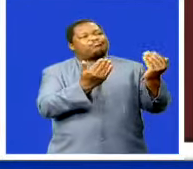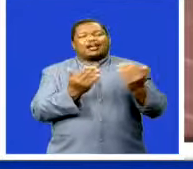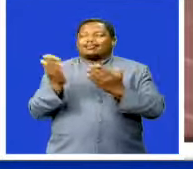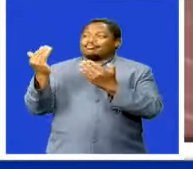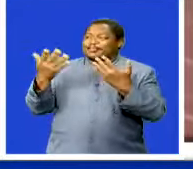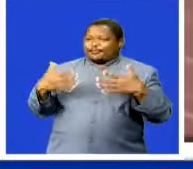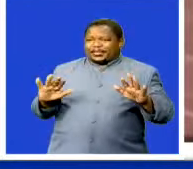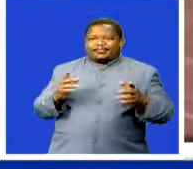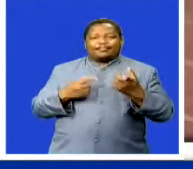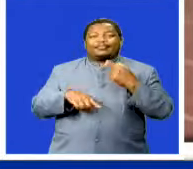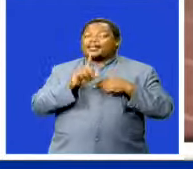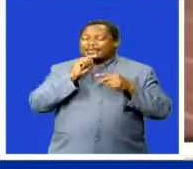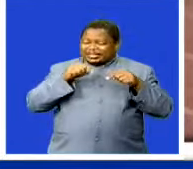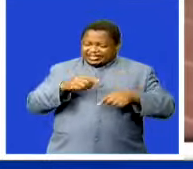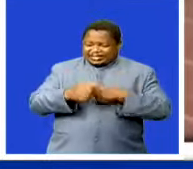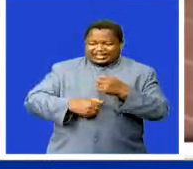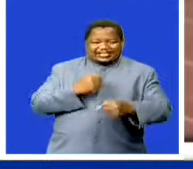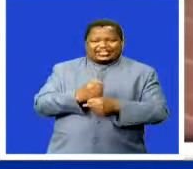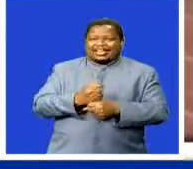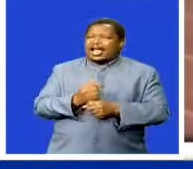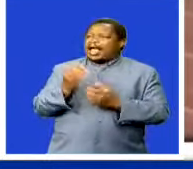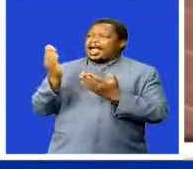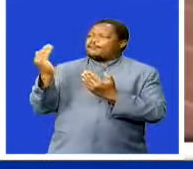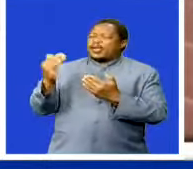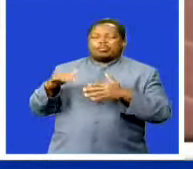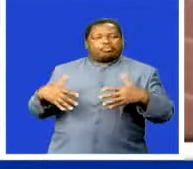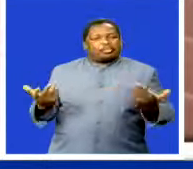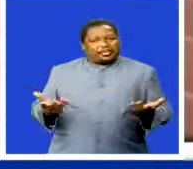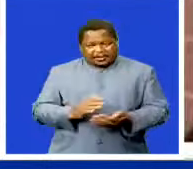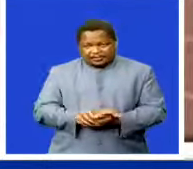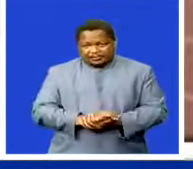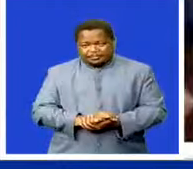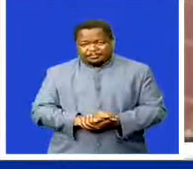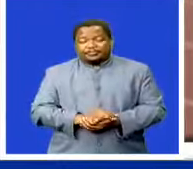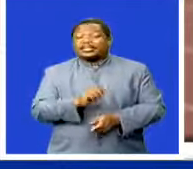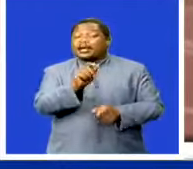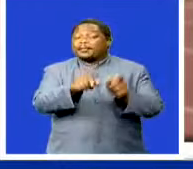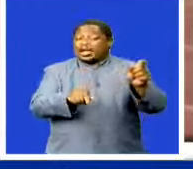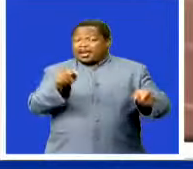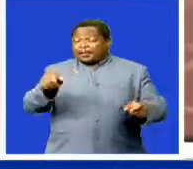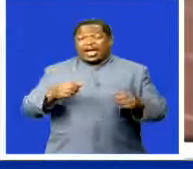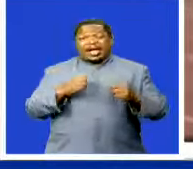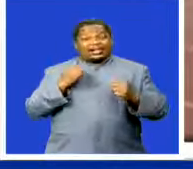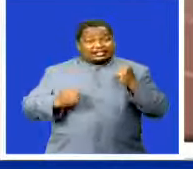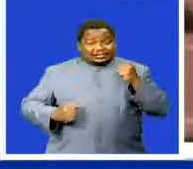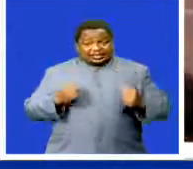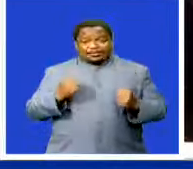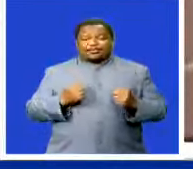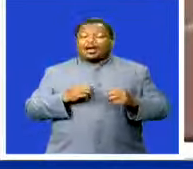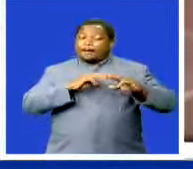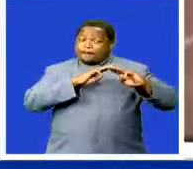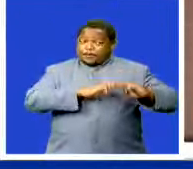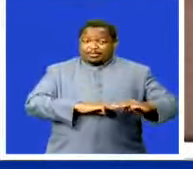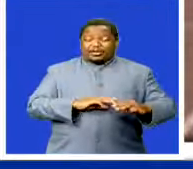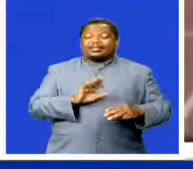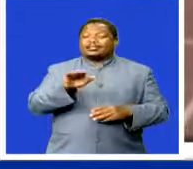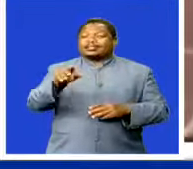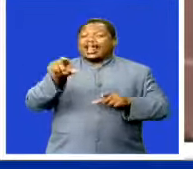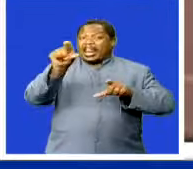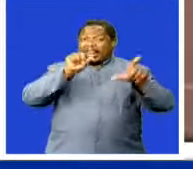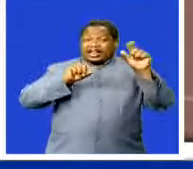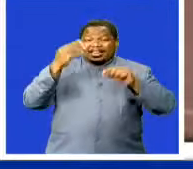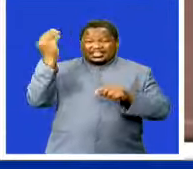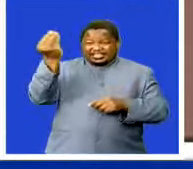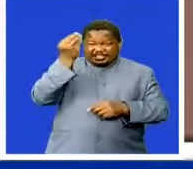athletes. Letingijimi titsembisa emaswati kuthi setibuyile ezingeni lelisetulu futhi ke titawudlala kahle kuma national